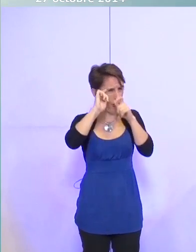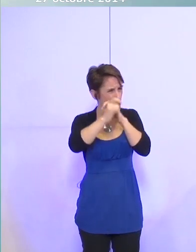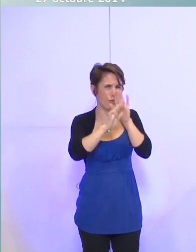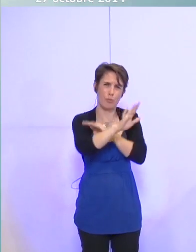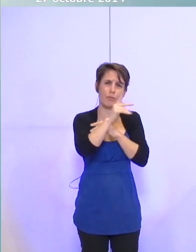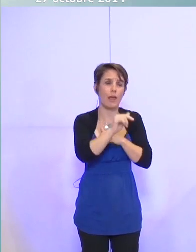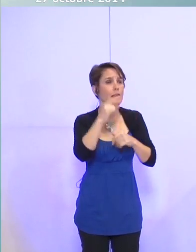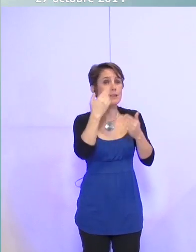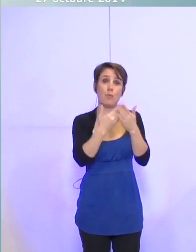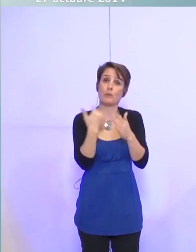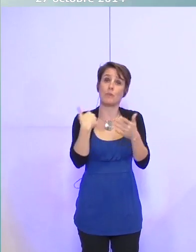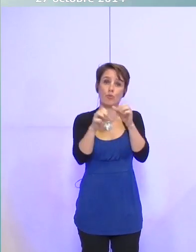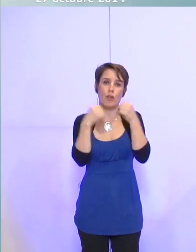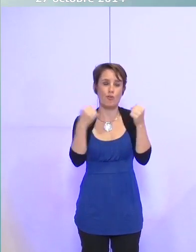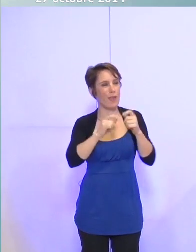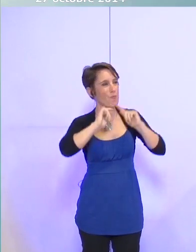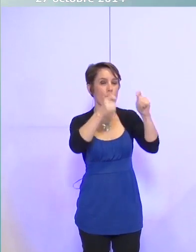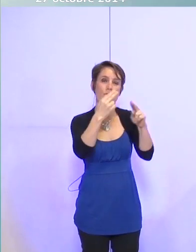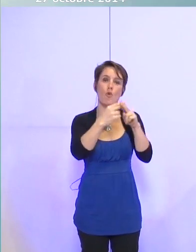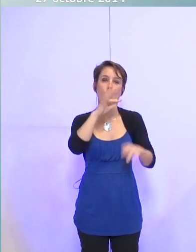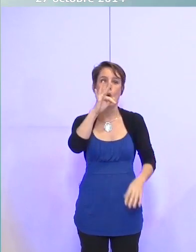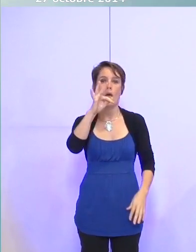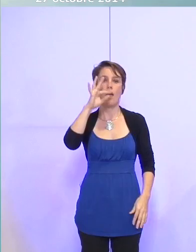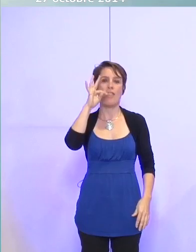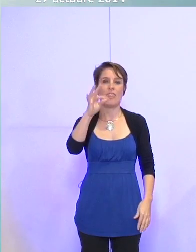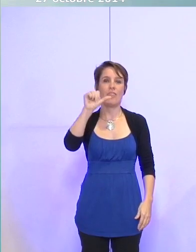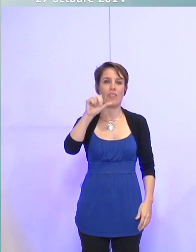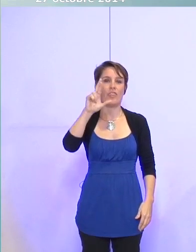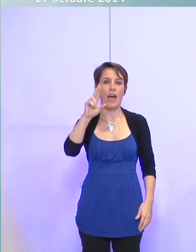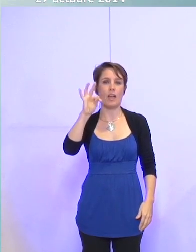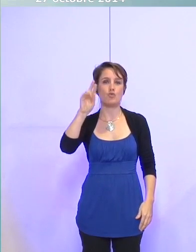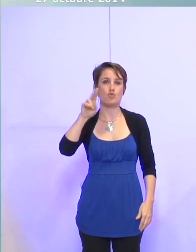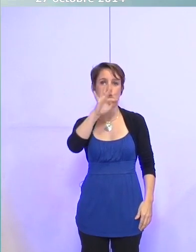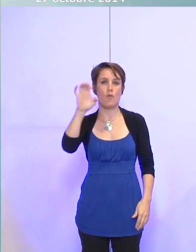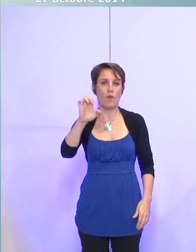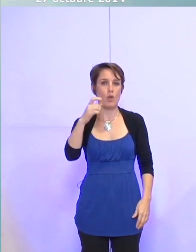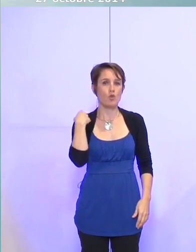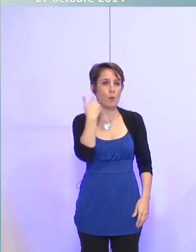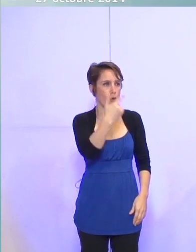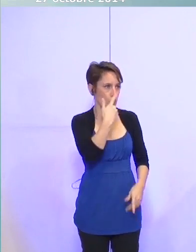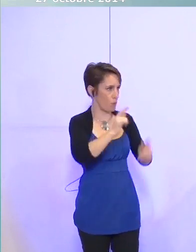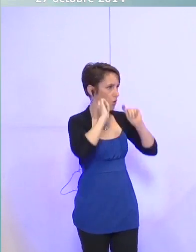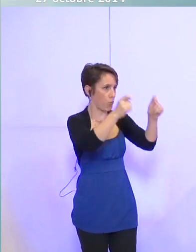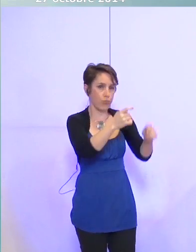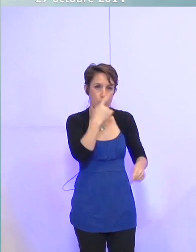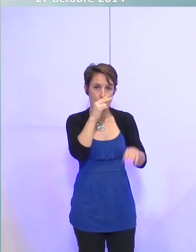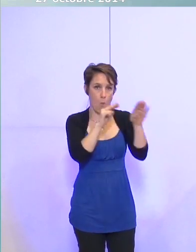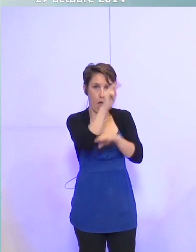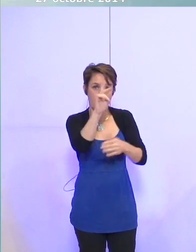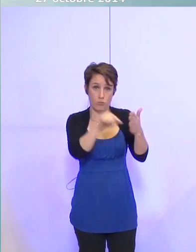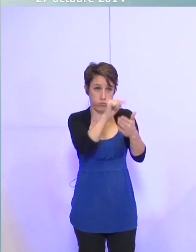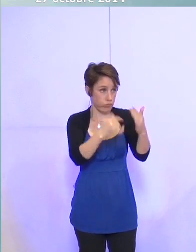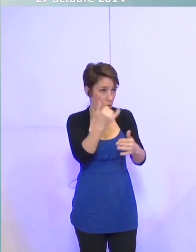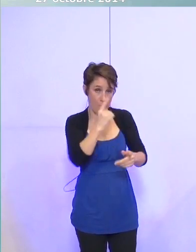je vous ai appelé Tartuffe numéro 2, mais je crois que je n'aurai pas à retirer ma délibération. Vous êtes bien, vous aussi, un Tartuffe. Alors, je crois que nous n'allons